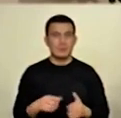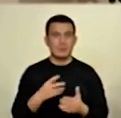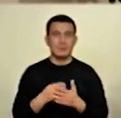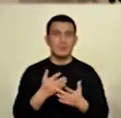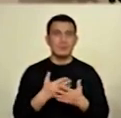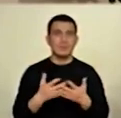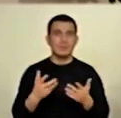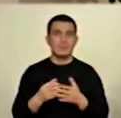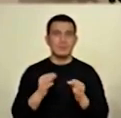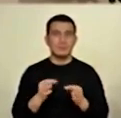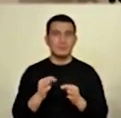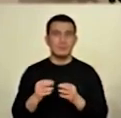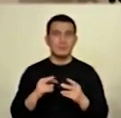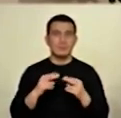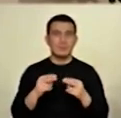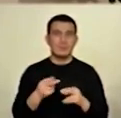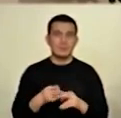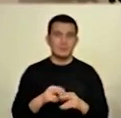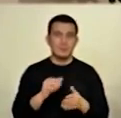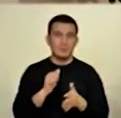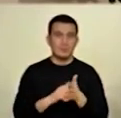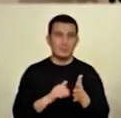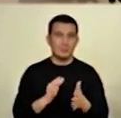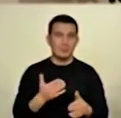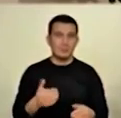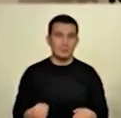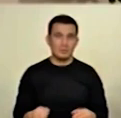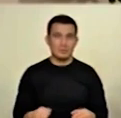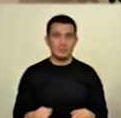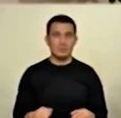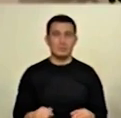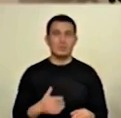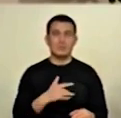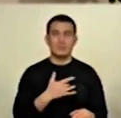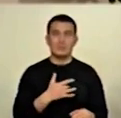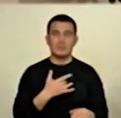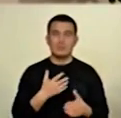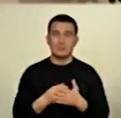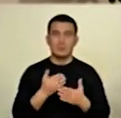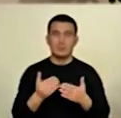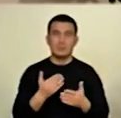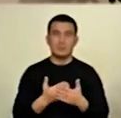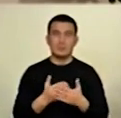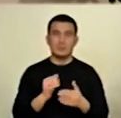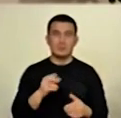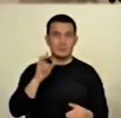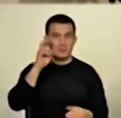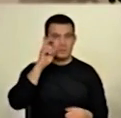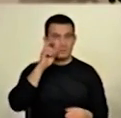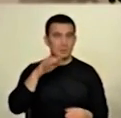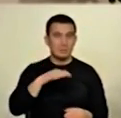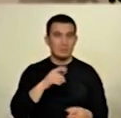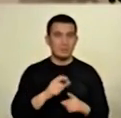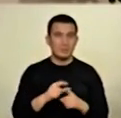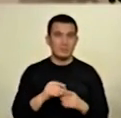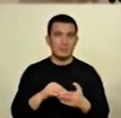pochtalarning to'g'ri yetib borishiga sababchi bo'ladi. Xo'p, mana ixtiyoriy demak indeksni qo'yib qo'ydik, pastga davlat nomini yozib qo'ydik.